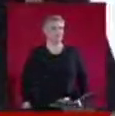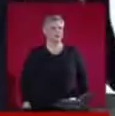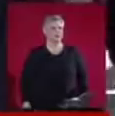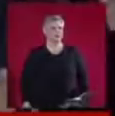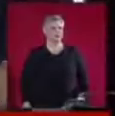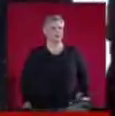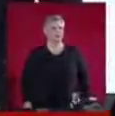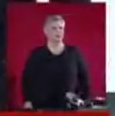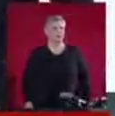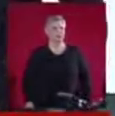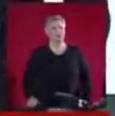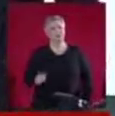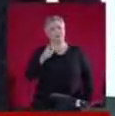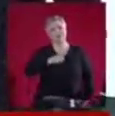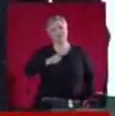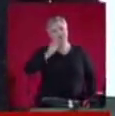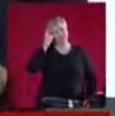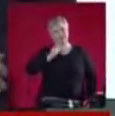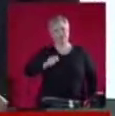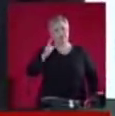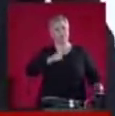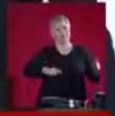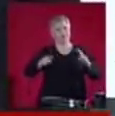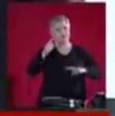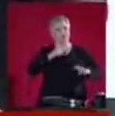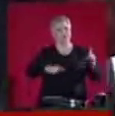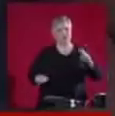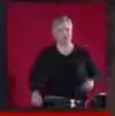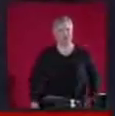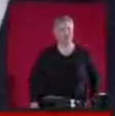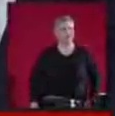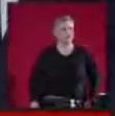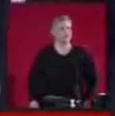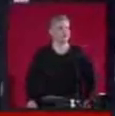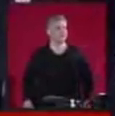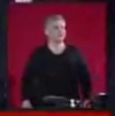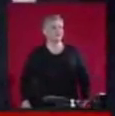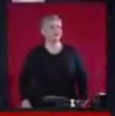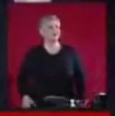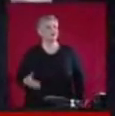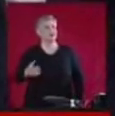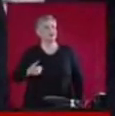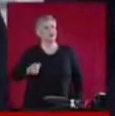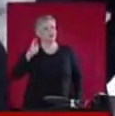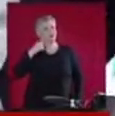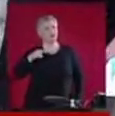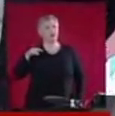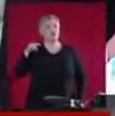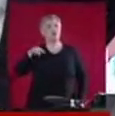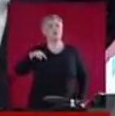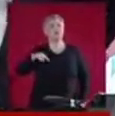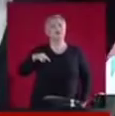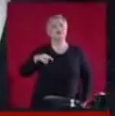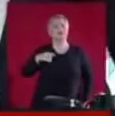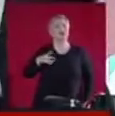από τη γνωστή του καταγωγή γιατί εγώ θέλω να κρατήσω ότι ο πέτρος ο κόκκαλης ο παππούς του ήτανε ο υπουργός της κυβέρνησης